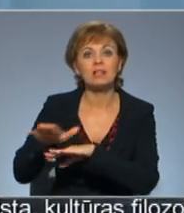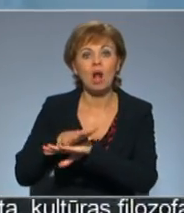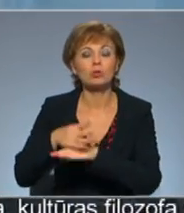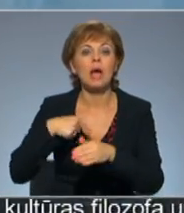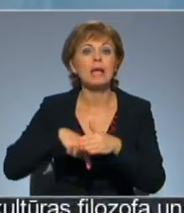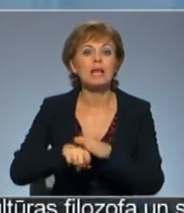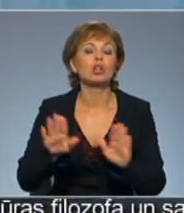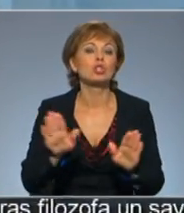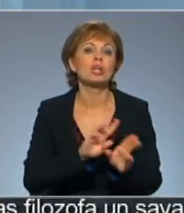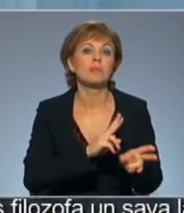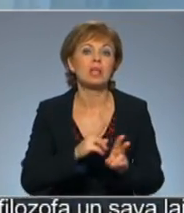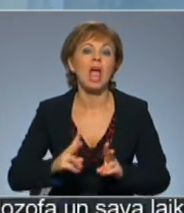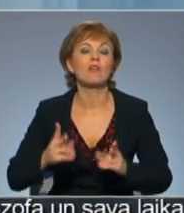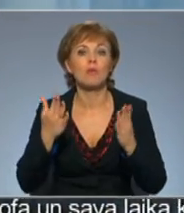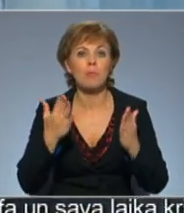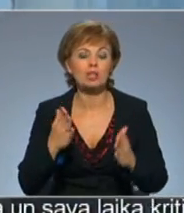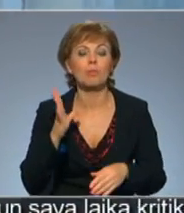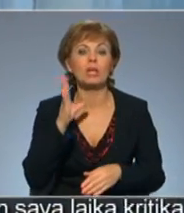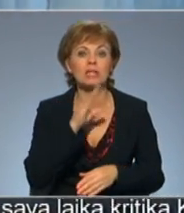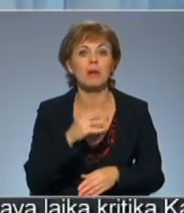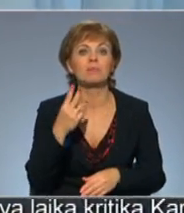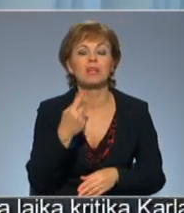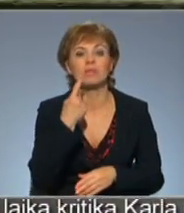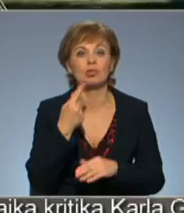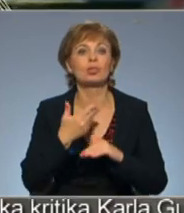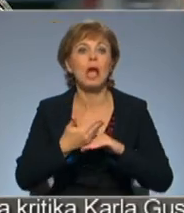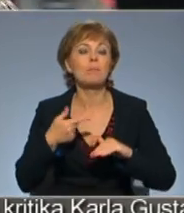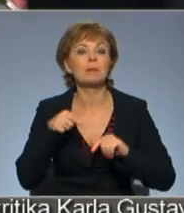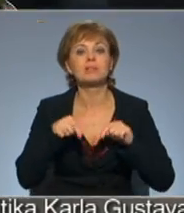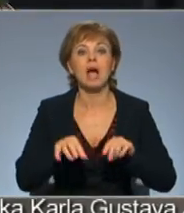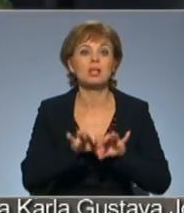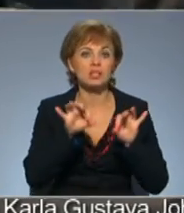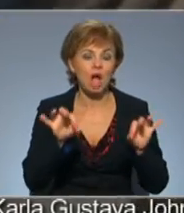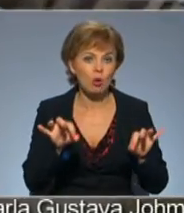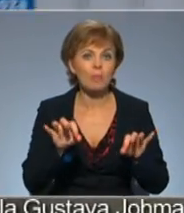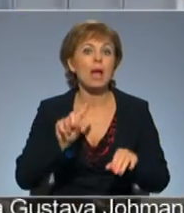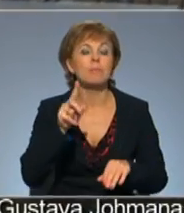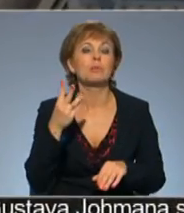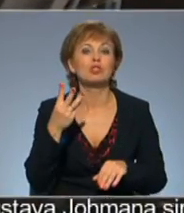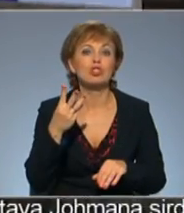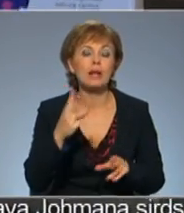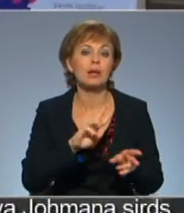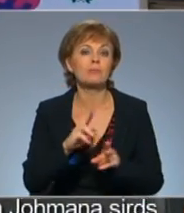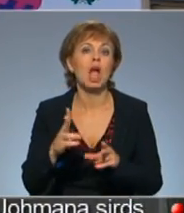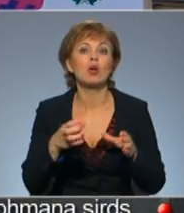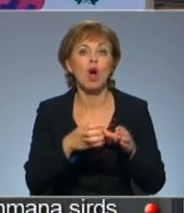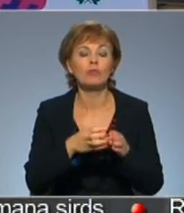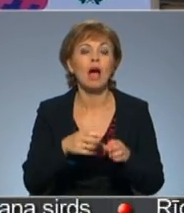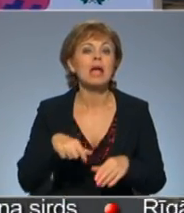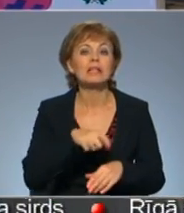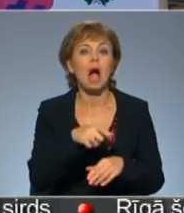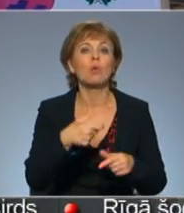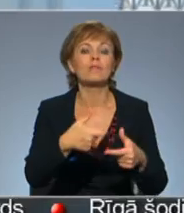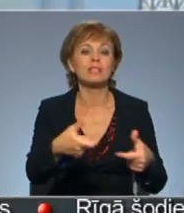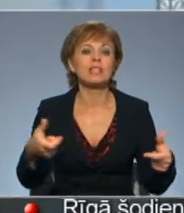visos dziesmu un deju svētku pasākumos būs iespējami jau 2 stundas pirms to sākuma. Pirmais no 4 tautas deju lielkoncertiem Daugavas stadionā gandrīz